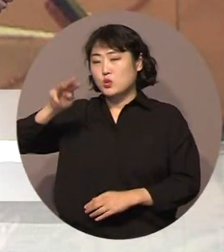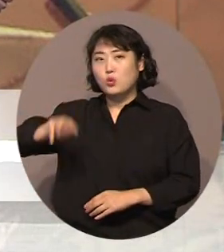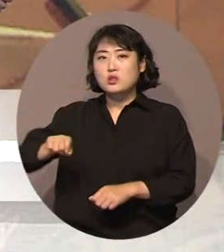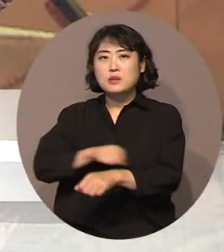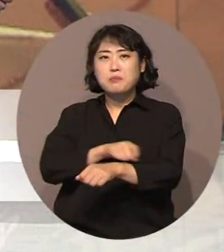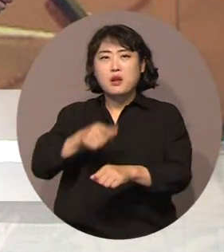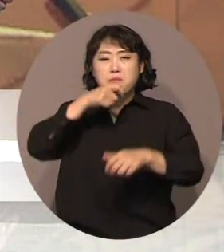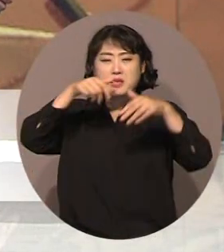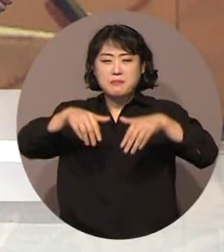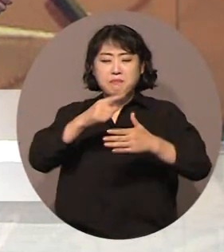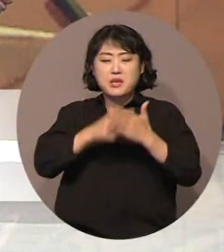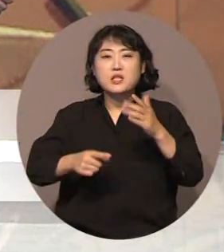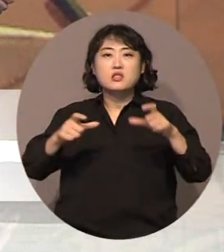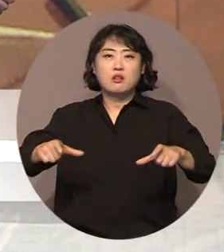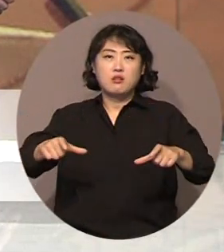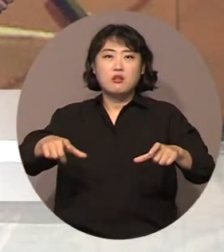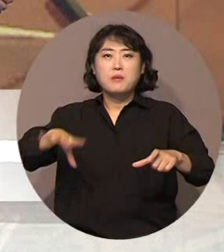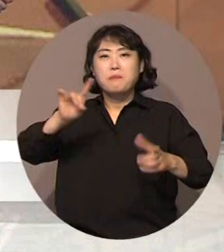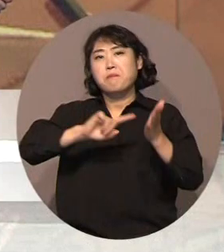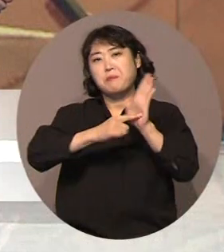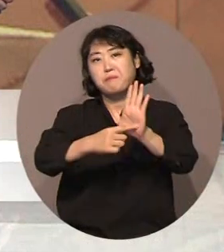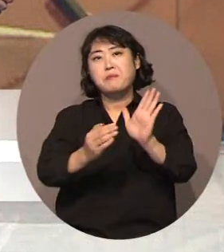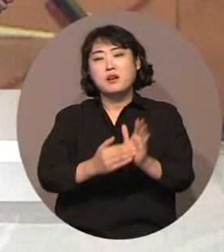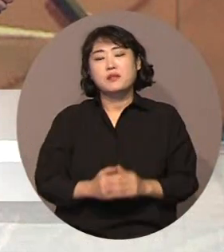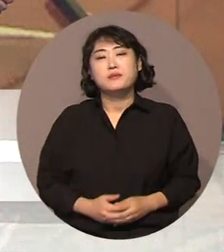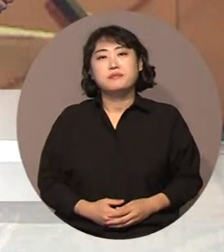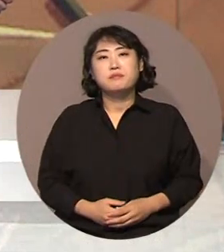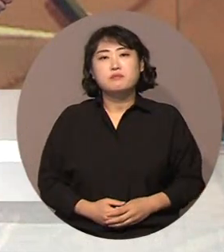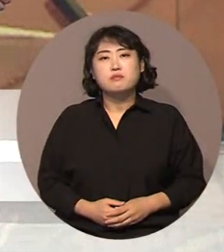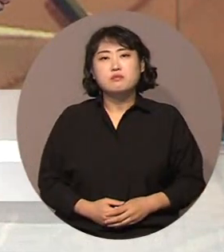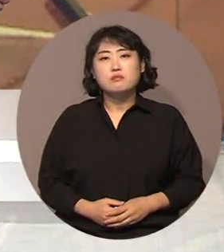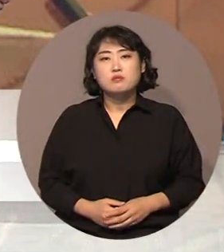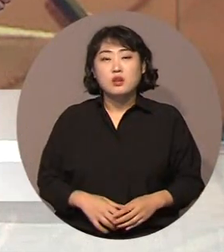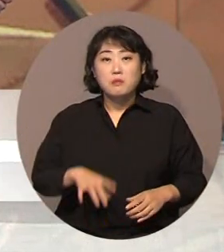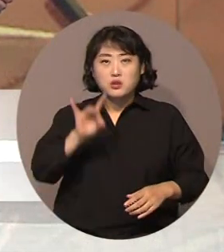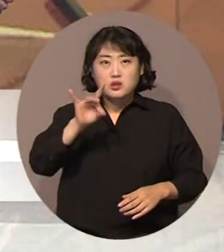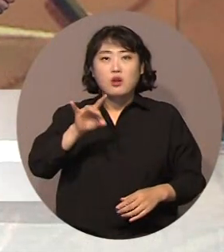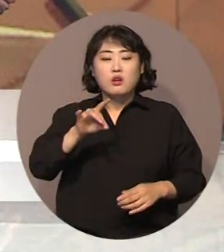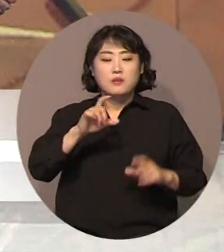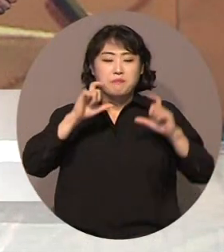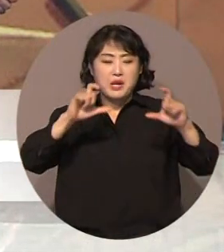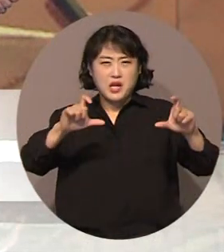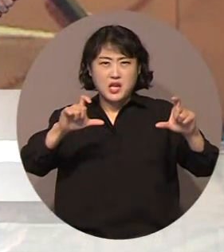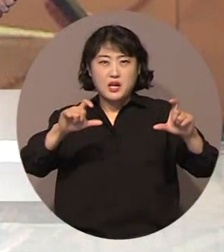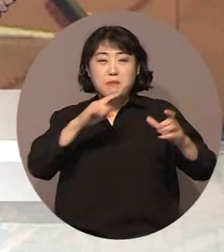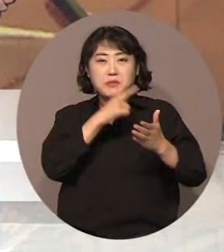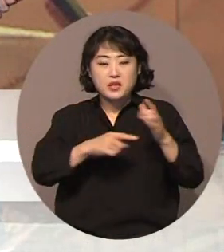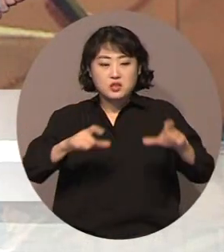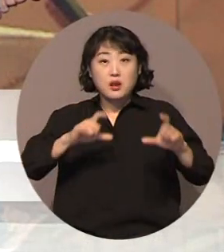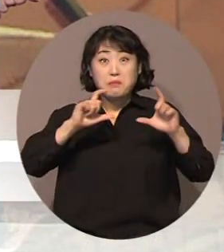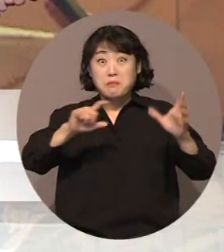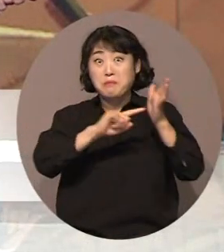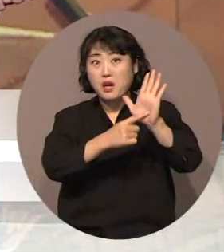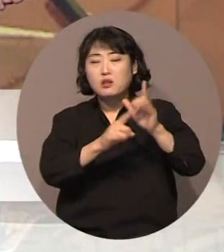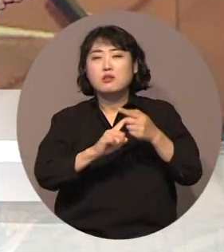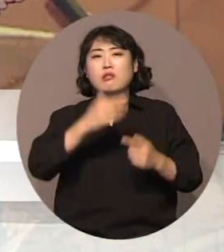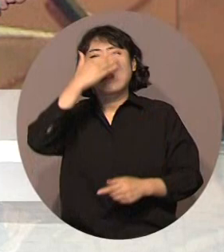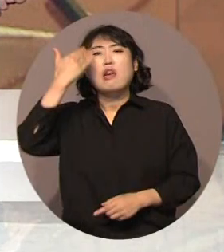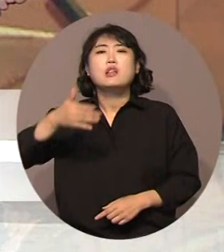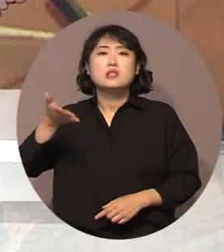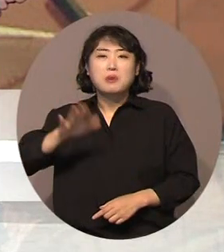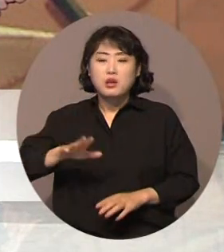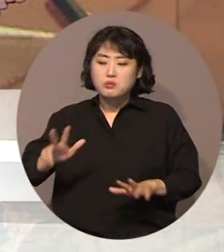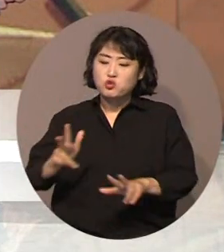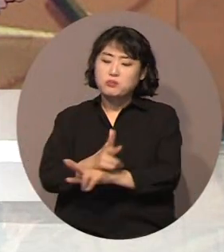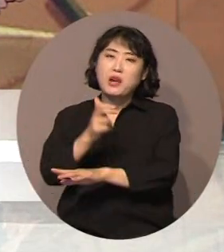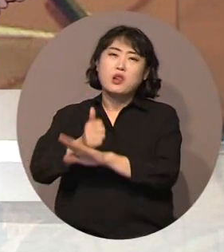재난지역으로 우선 선포됐습니다. 우선 선포된 건 수해 지역 주민들에겐 다행스러운 소식이긴 한데 당장 이번 주말